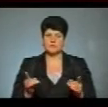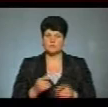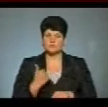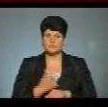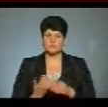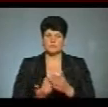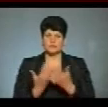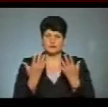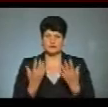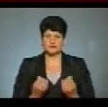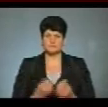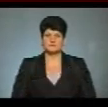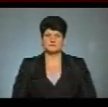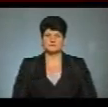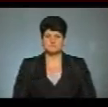дня.